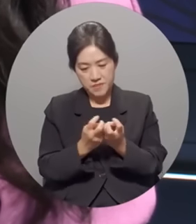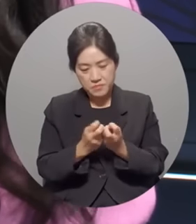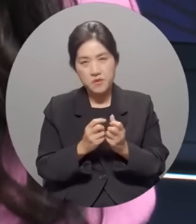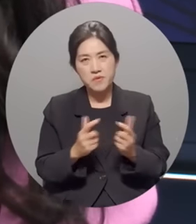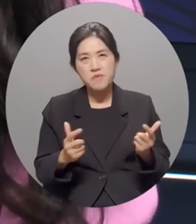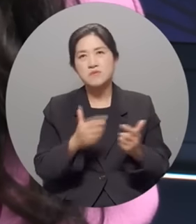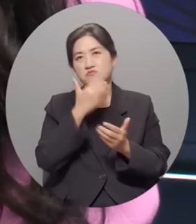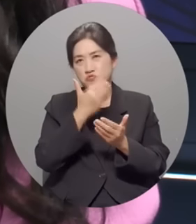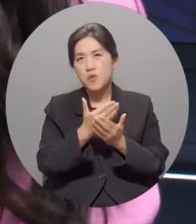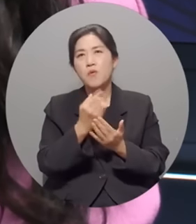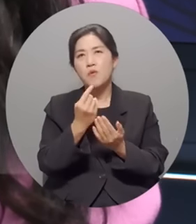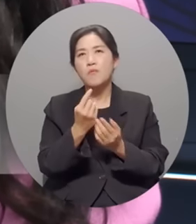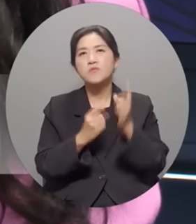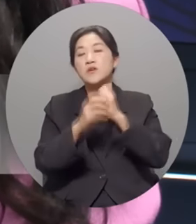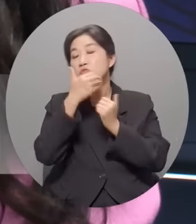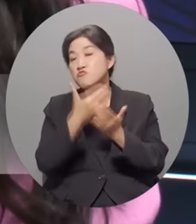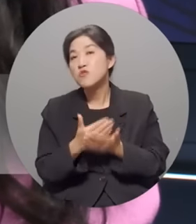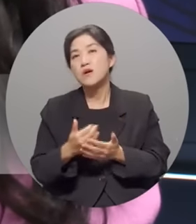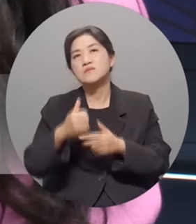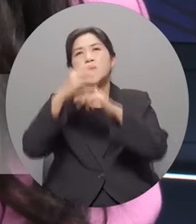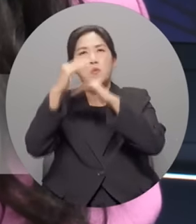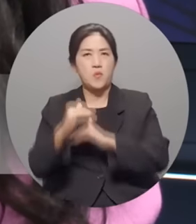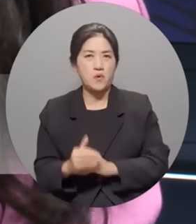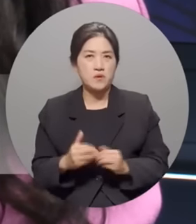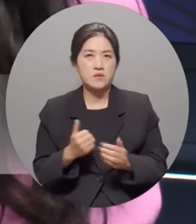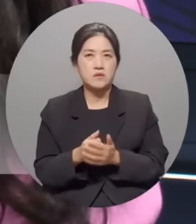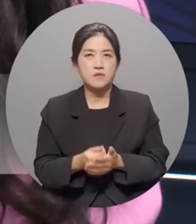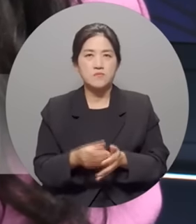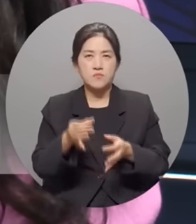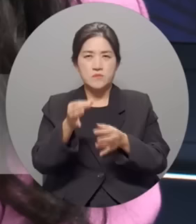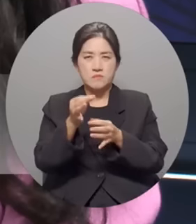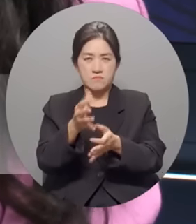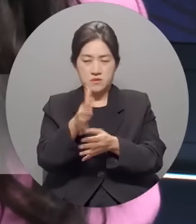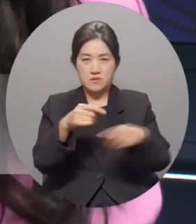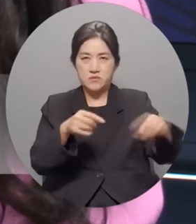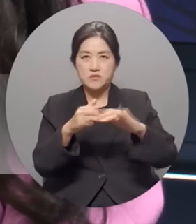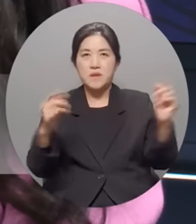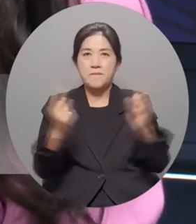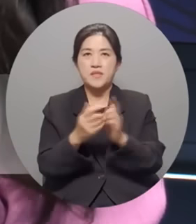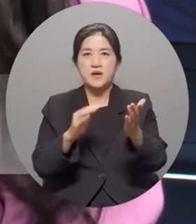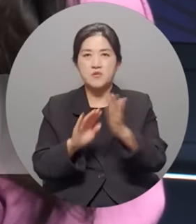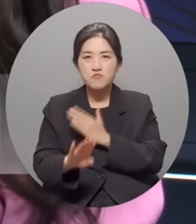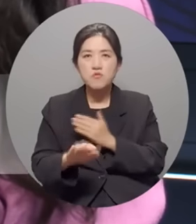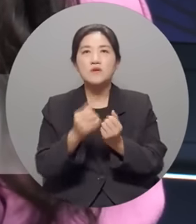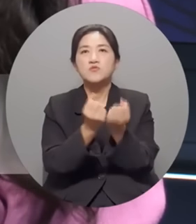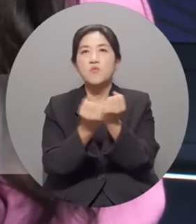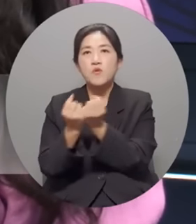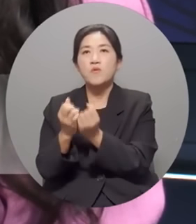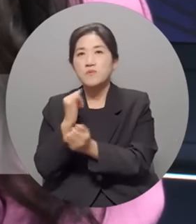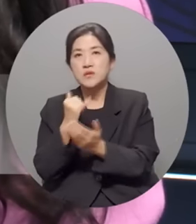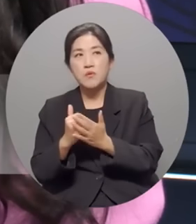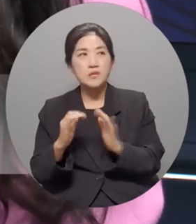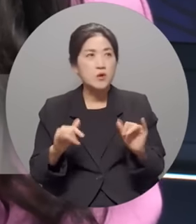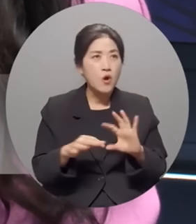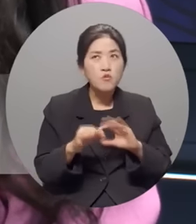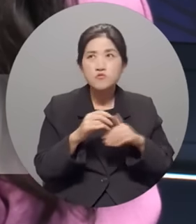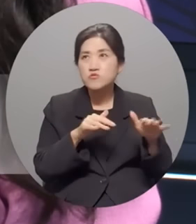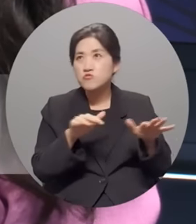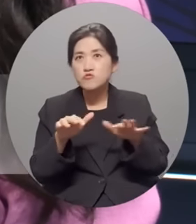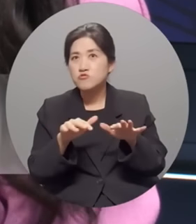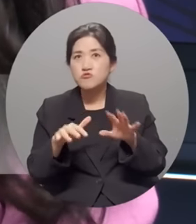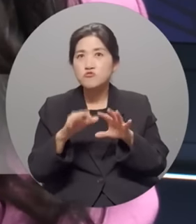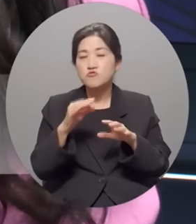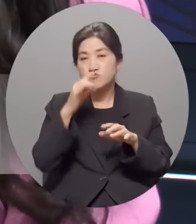텐데 그런데 보통 이렇게 프로 정치인들 직업 정치인들이 만나면 만나고 나서 설명이 나오잖아요 사람들이 궁금해 하니까 그런데